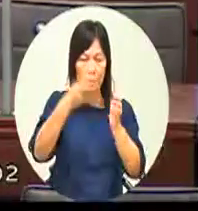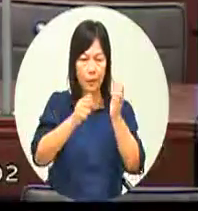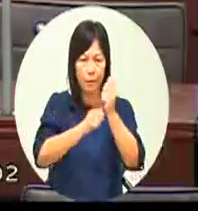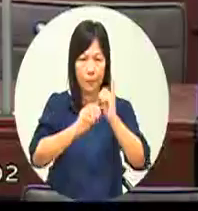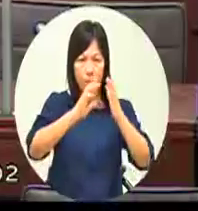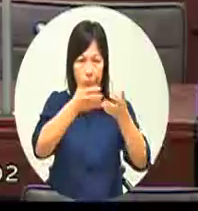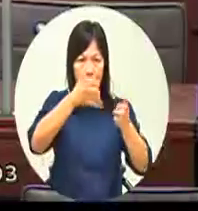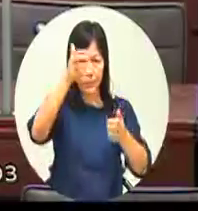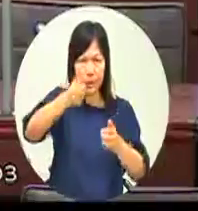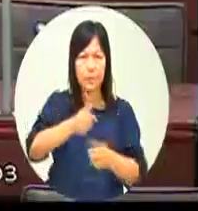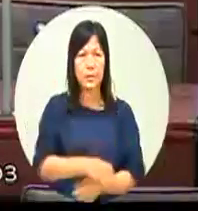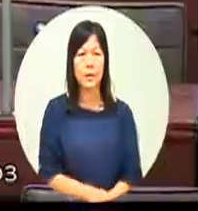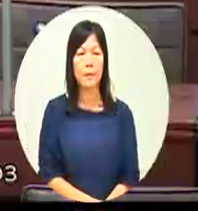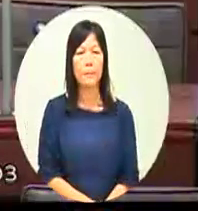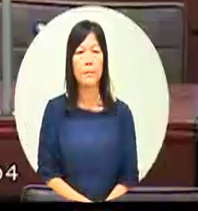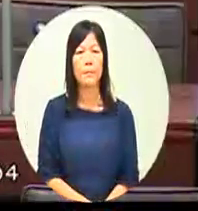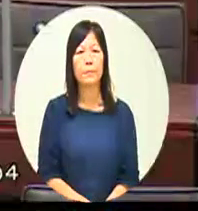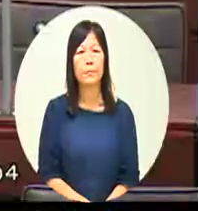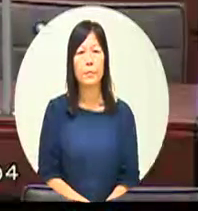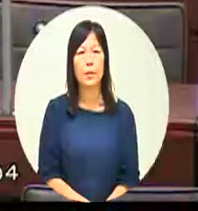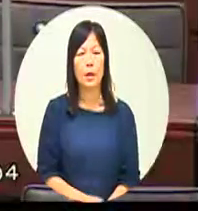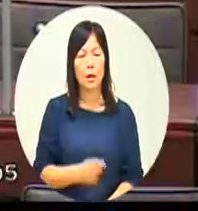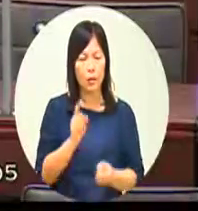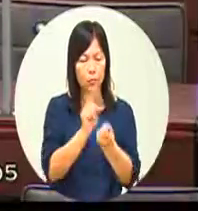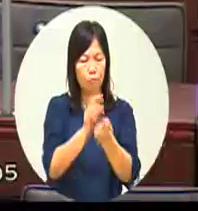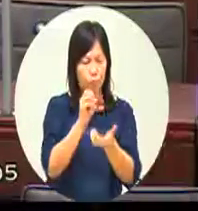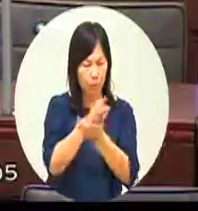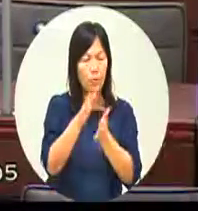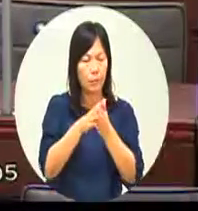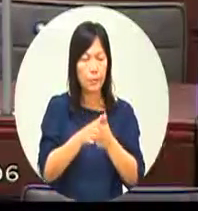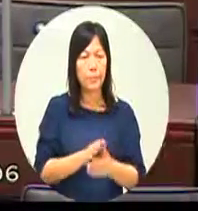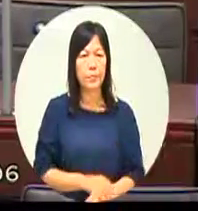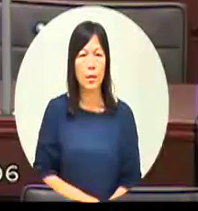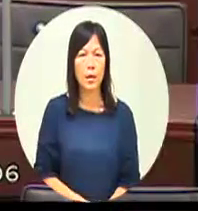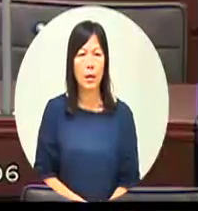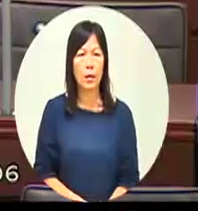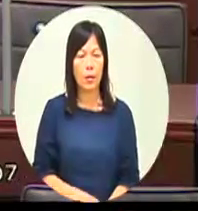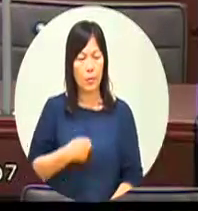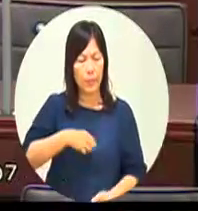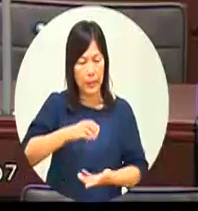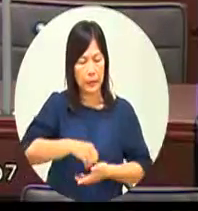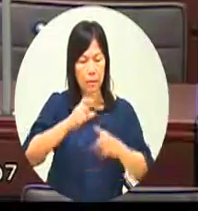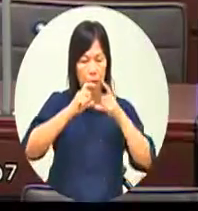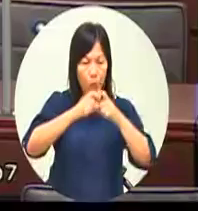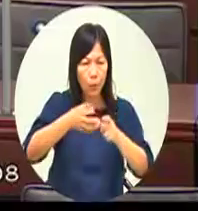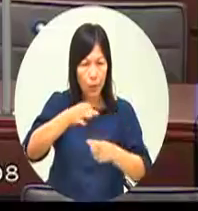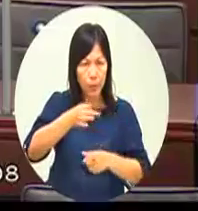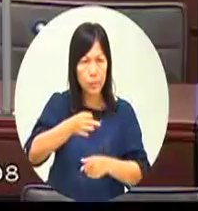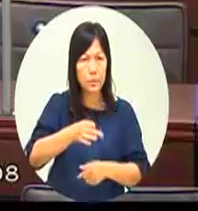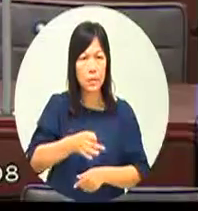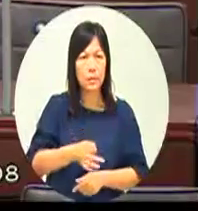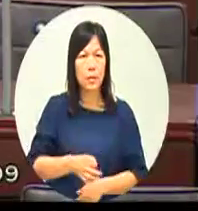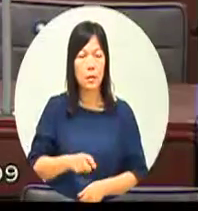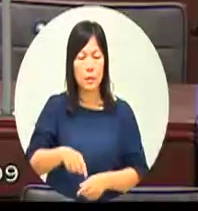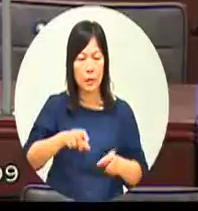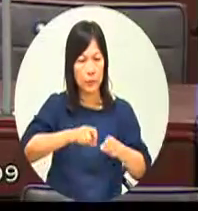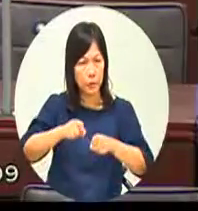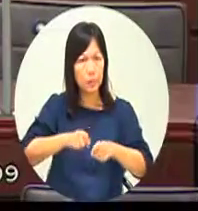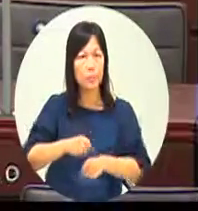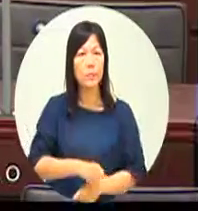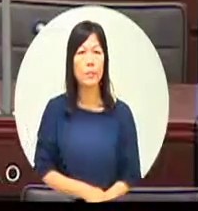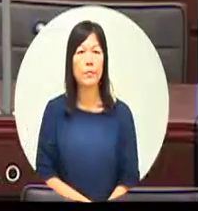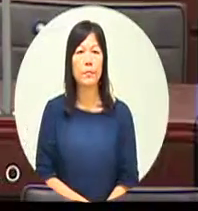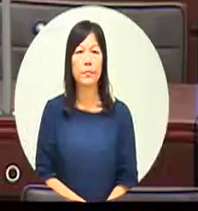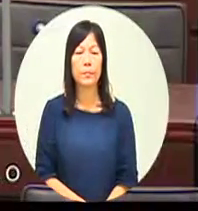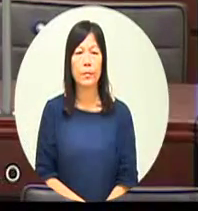跟副议长这边报告一下哈。我们提这个回馈金的这个方案呢，哈，这个